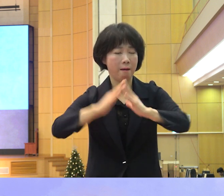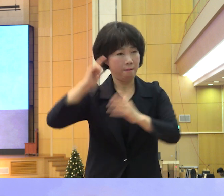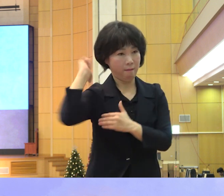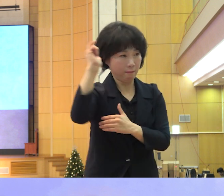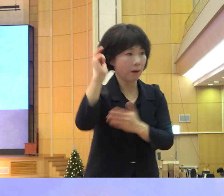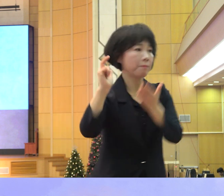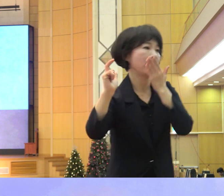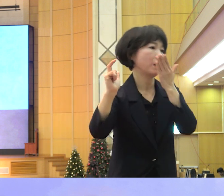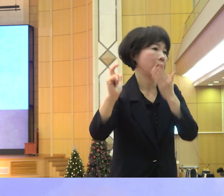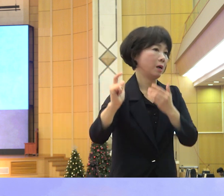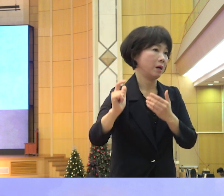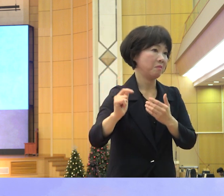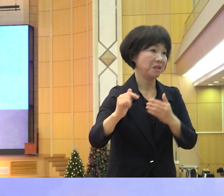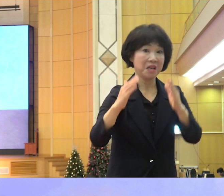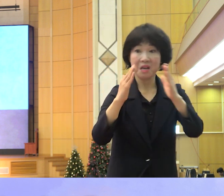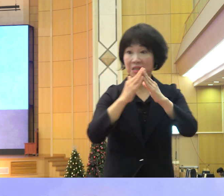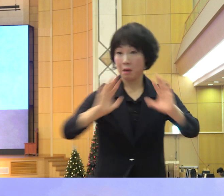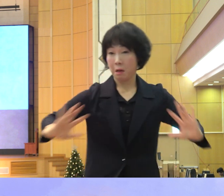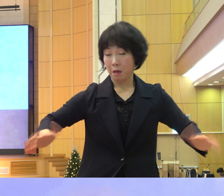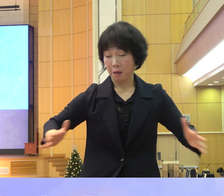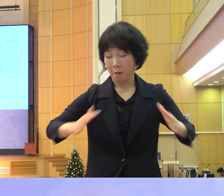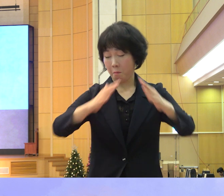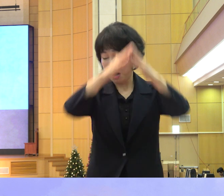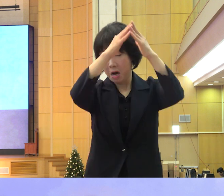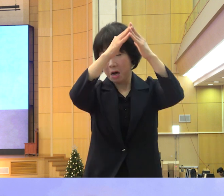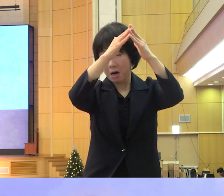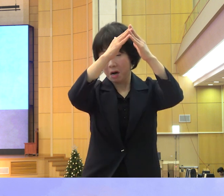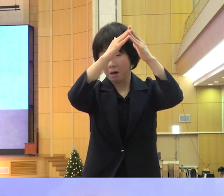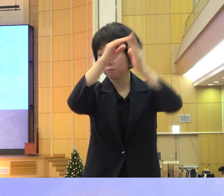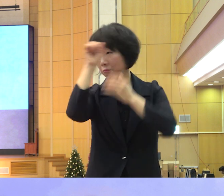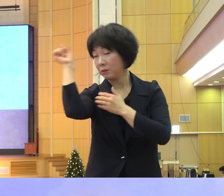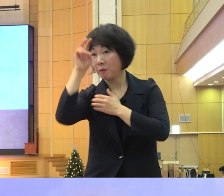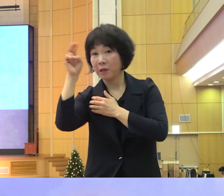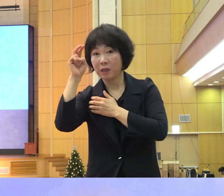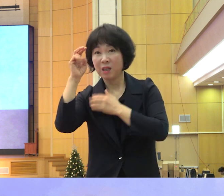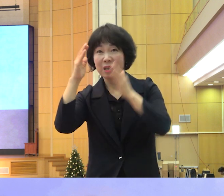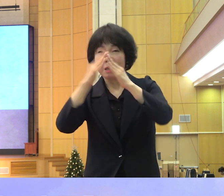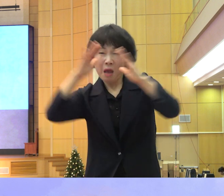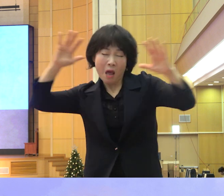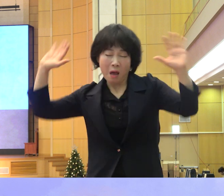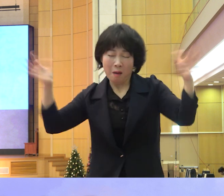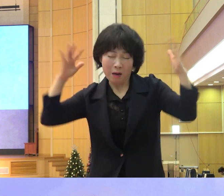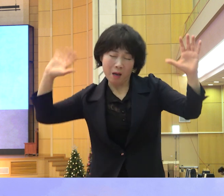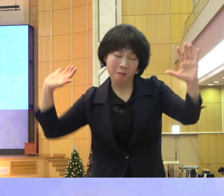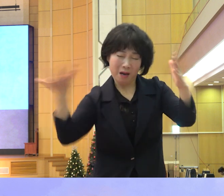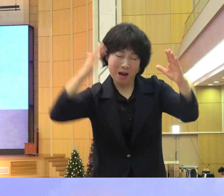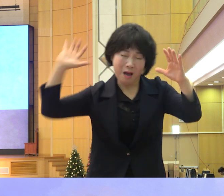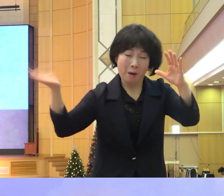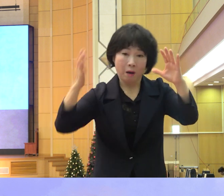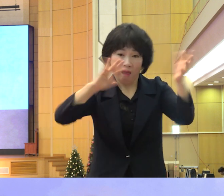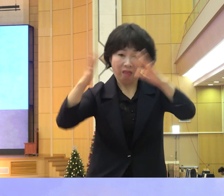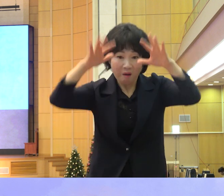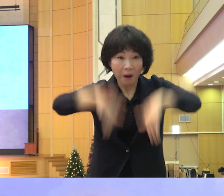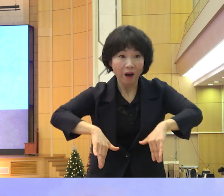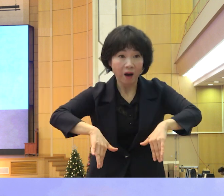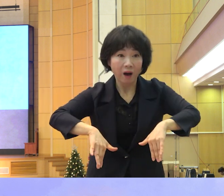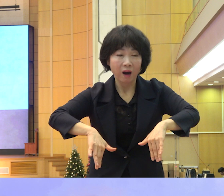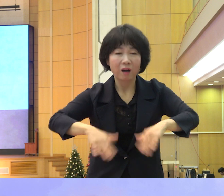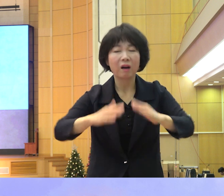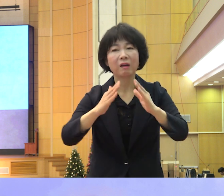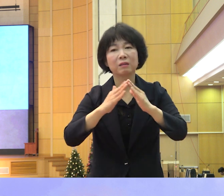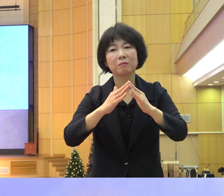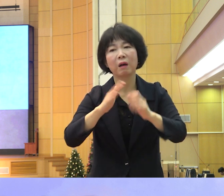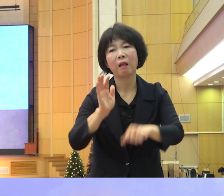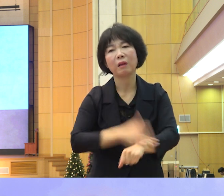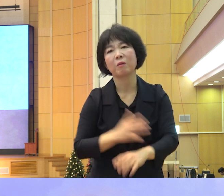거지. 바람이 불고 비가 온다고 해서 무너지는 집이 집이야? 잘못 친 집이지. 그러니까